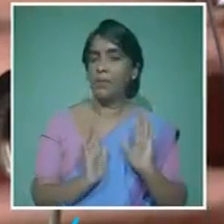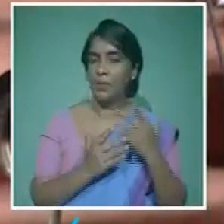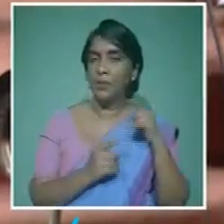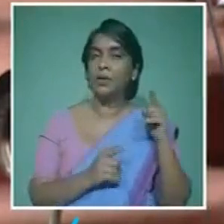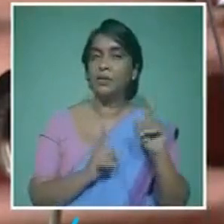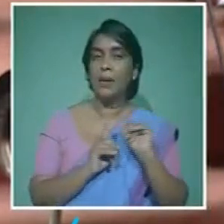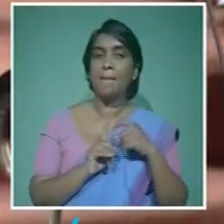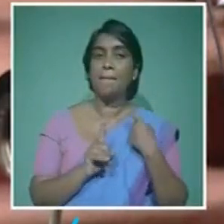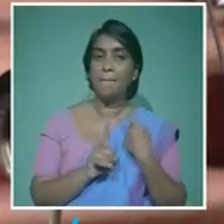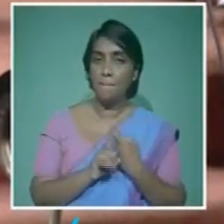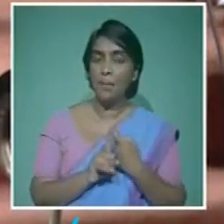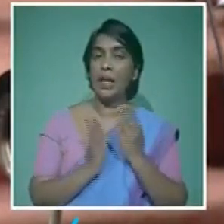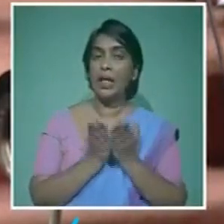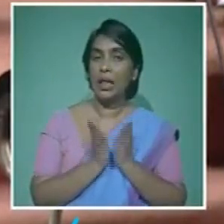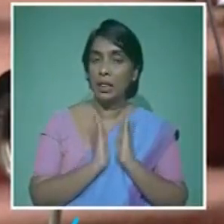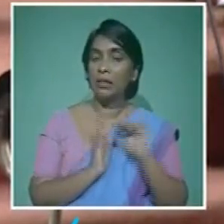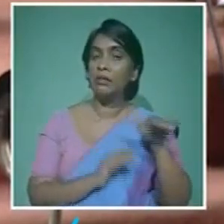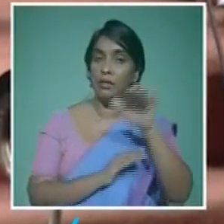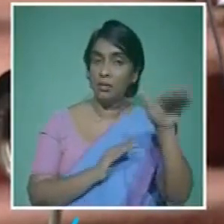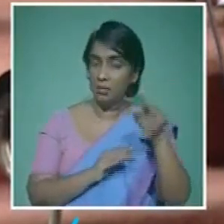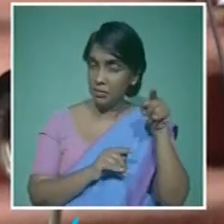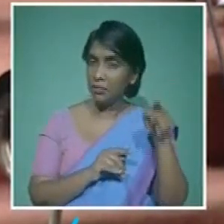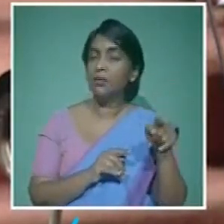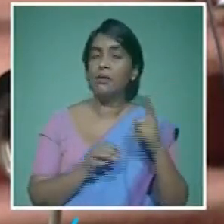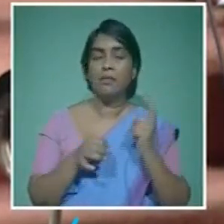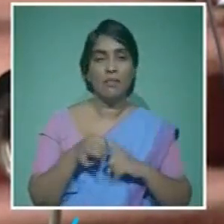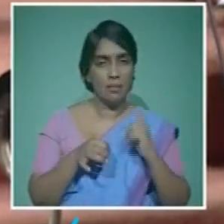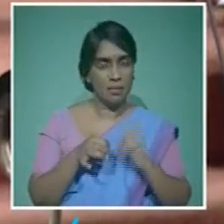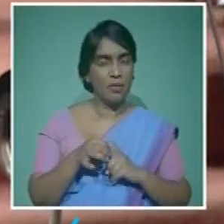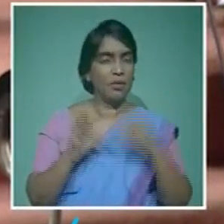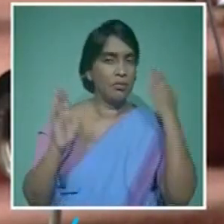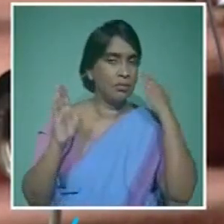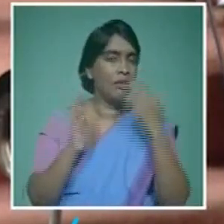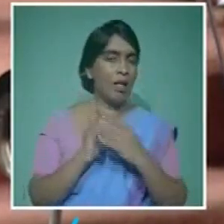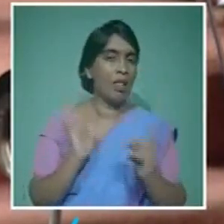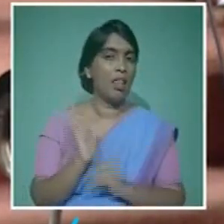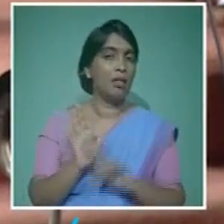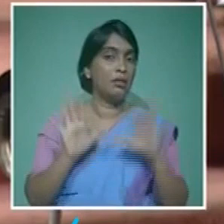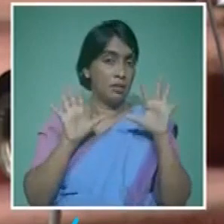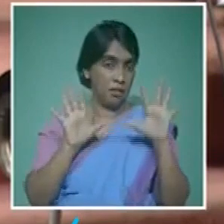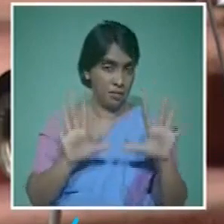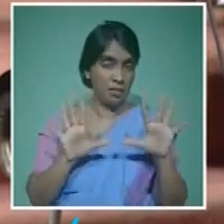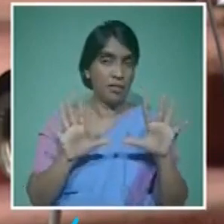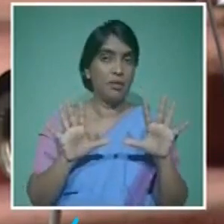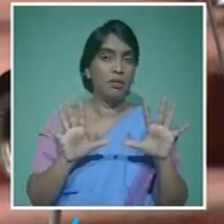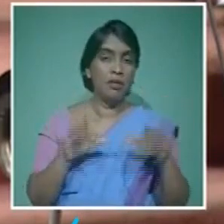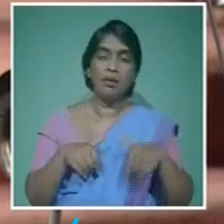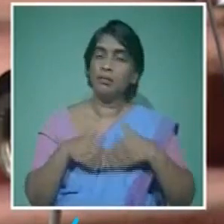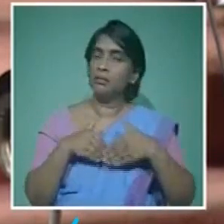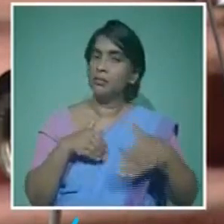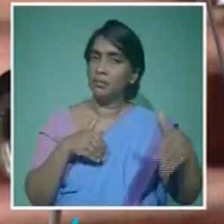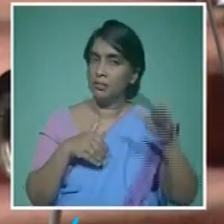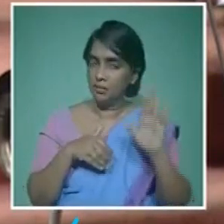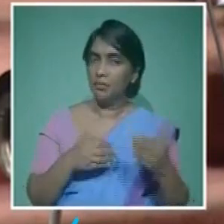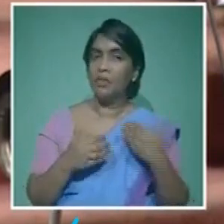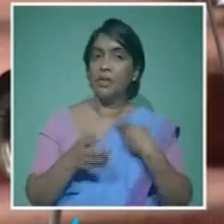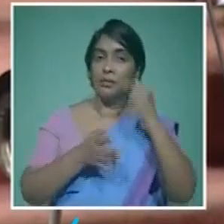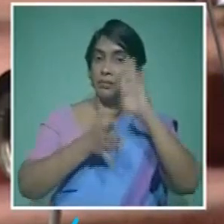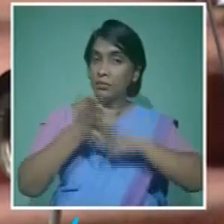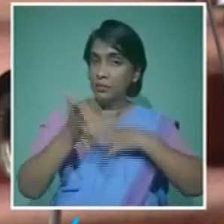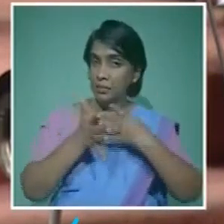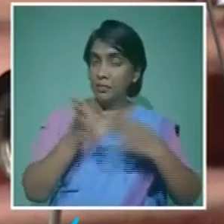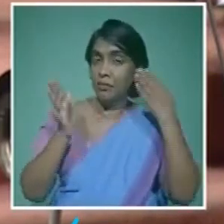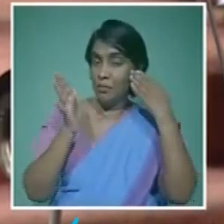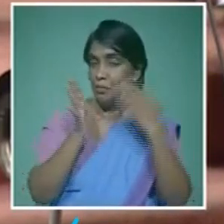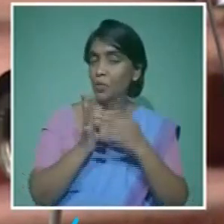இந்திய குடியுரிமை சட்டத்தின் மூலம் 1,000,000 மக்கள் உரிமையற்றவராக்கப்பட்டார்கள். அவரை தொடர்ந்து இன்று கூட இந்த வரவுசெலவு திட்டத்திலே